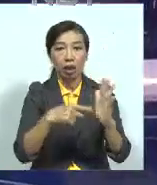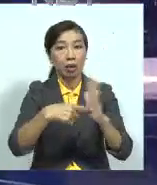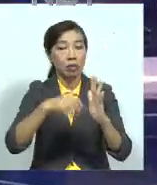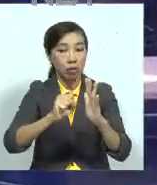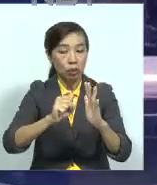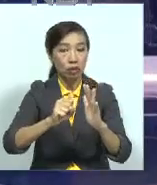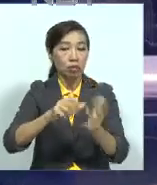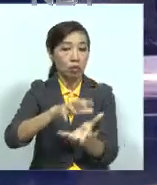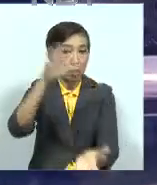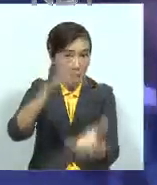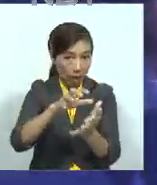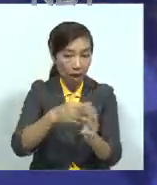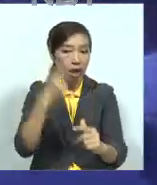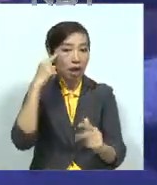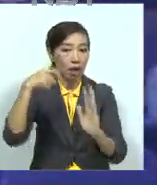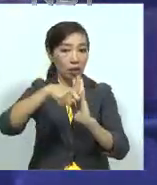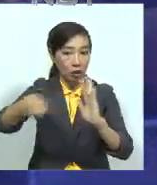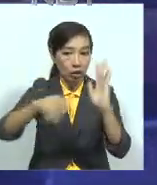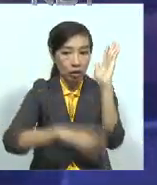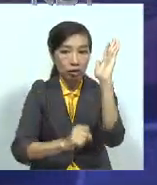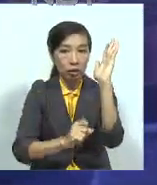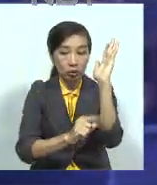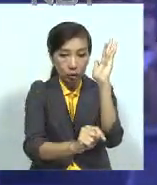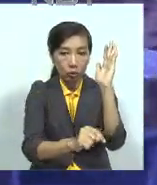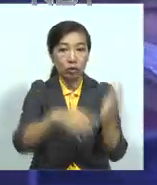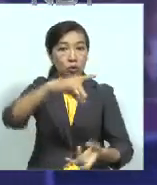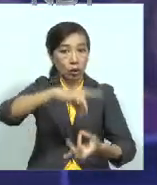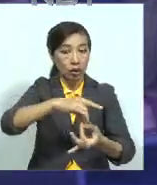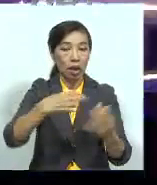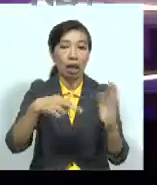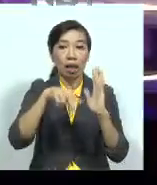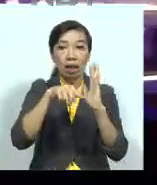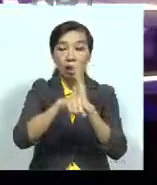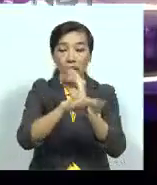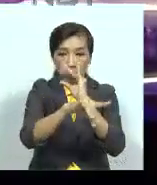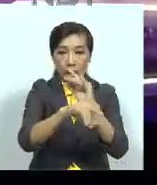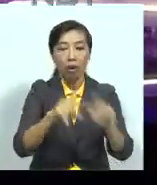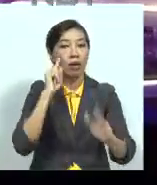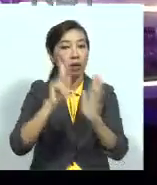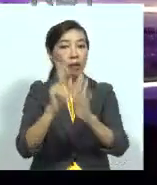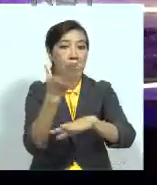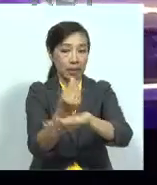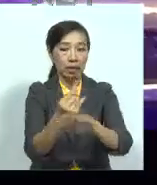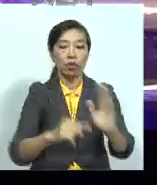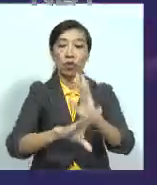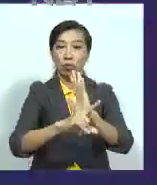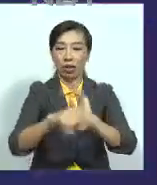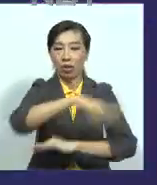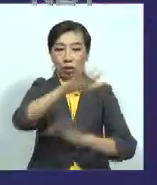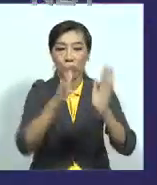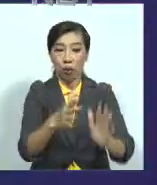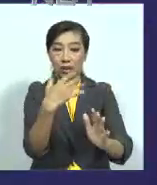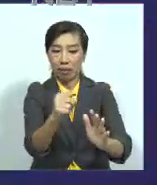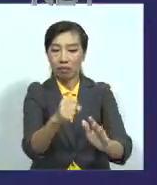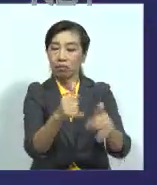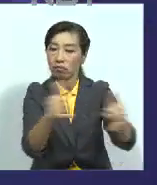ราการนครราชสีมาสตูลสุโขทัยระยองกำแพงเพชรและจังหวัดชลบุรีโดยผู้เข้าประกวดต่